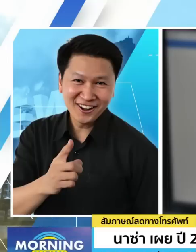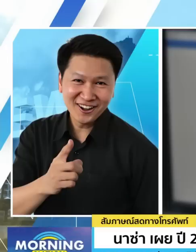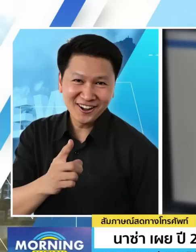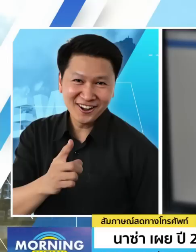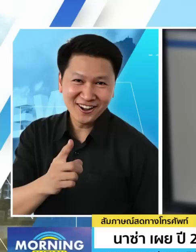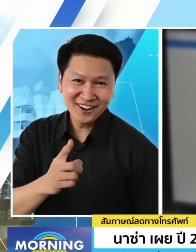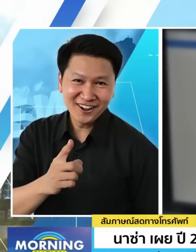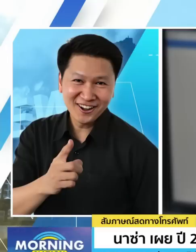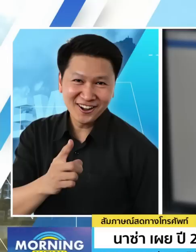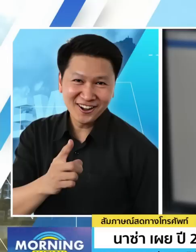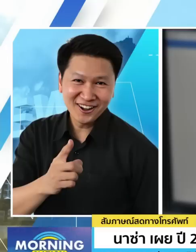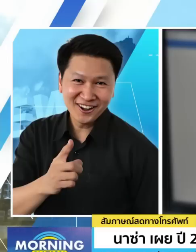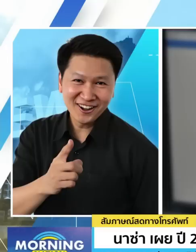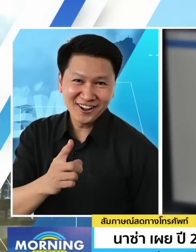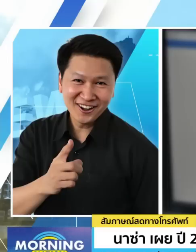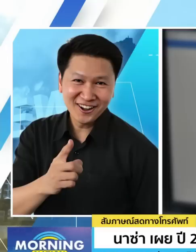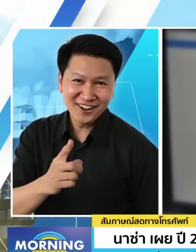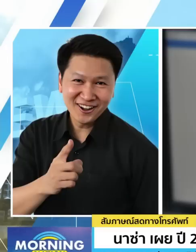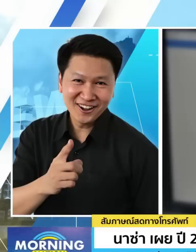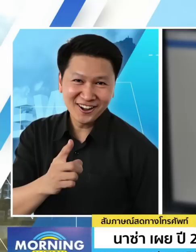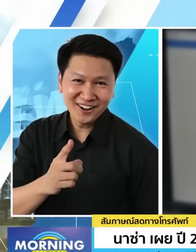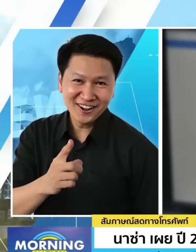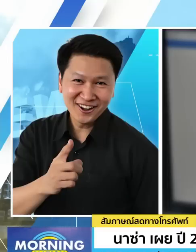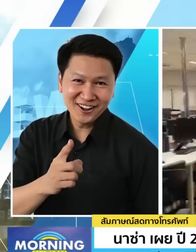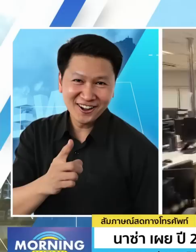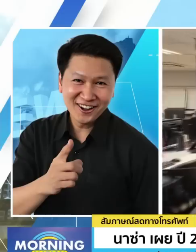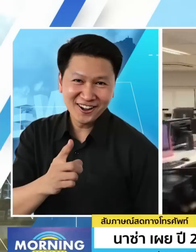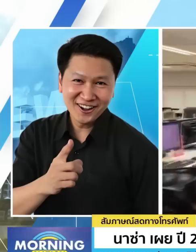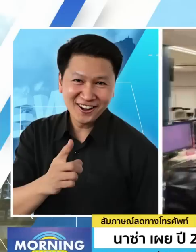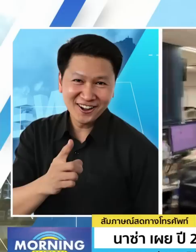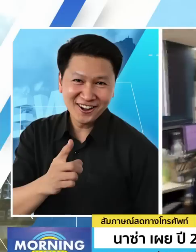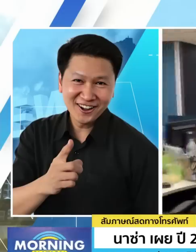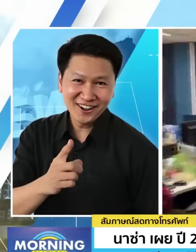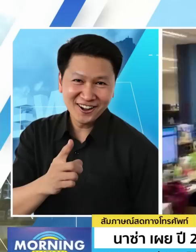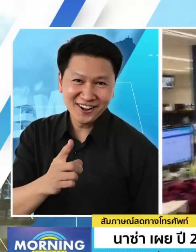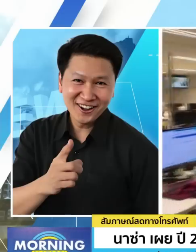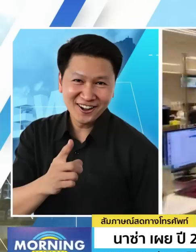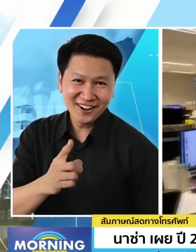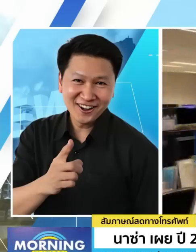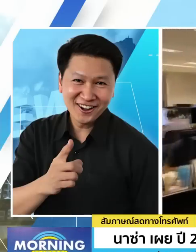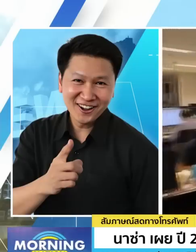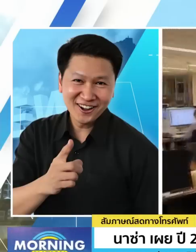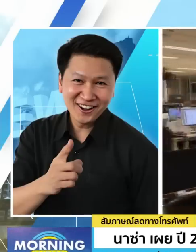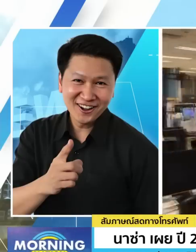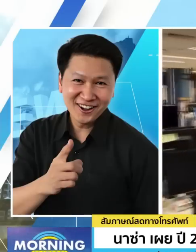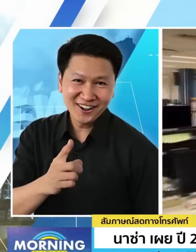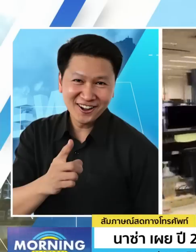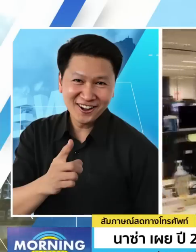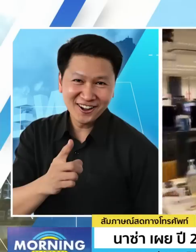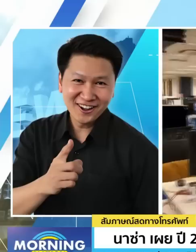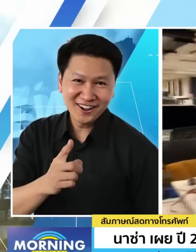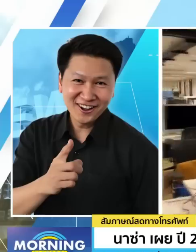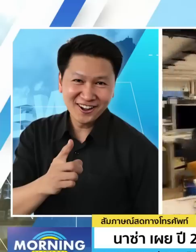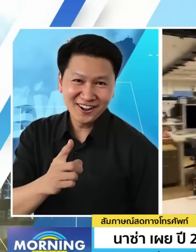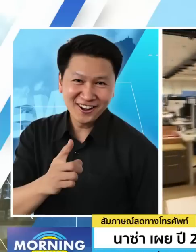าณ 1-12% มันเป็นช่วงที่มันไม่ได้แปลว่าจะต้องถึง 12% หรืออาจจะแค่ประมาณ 1% มันเดี๋ยวยังไม่รู้อะ